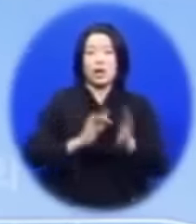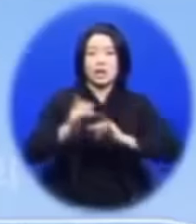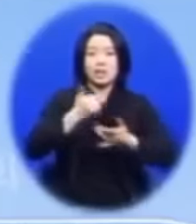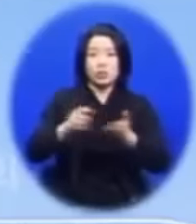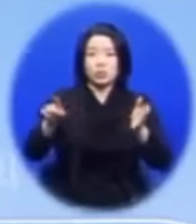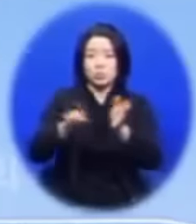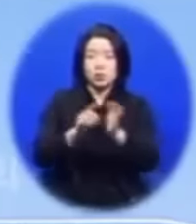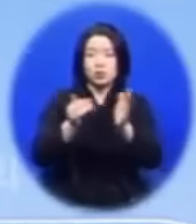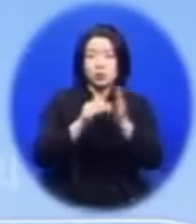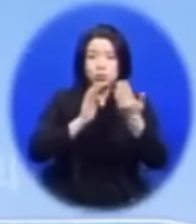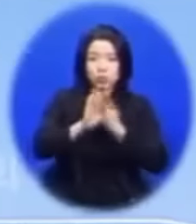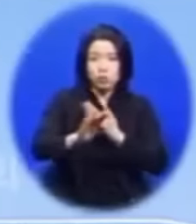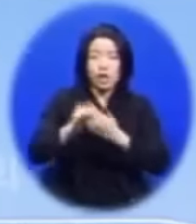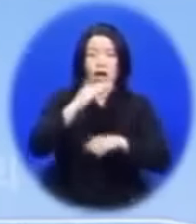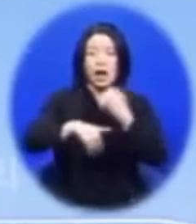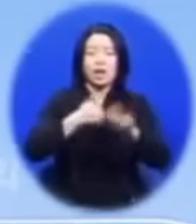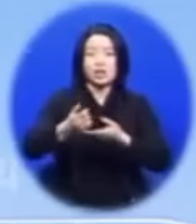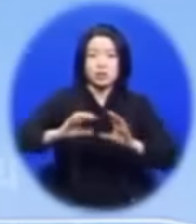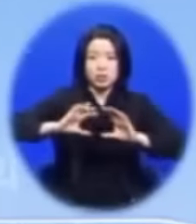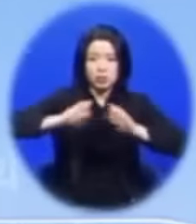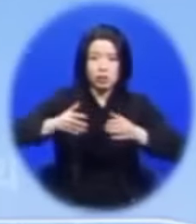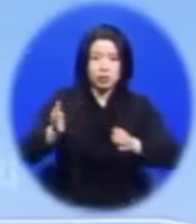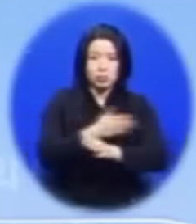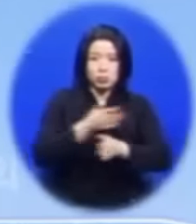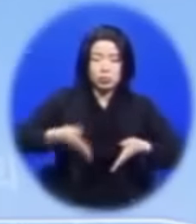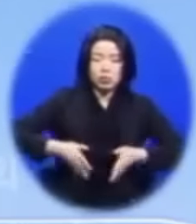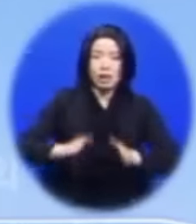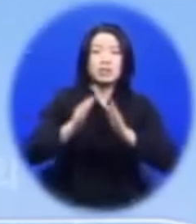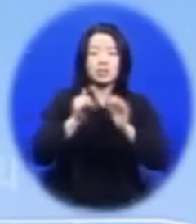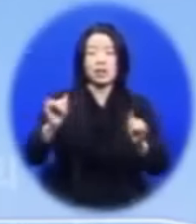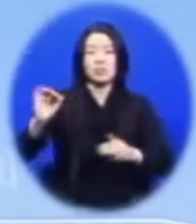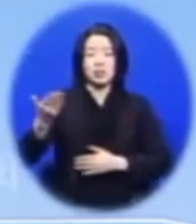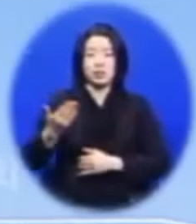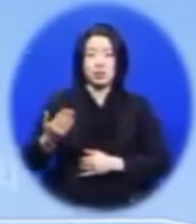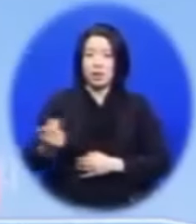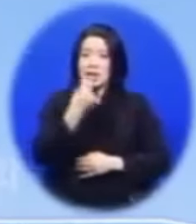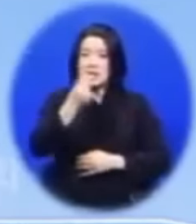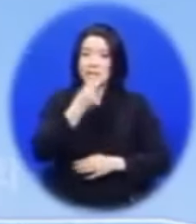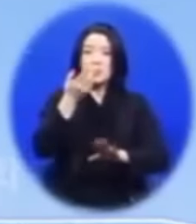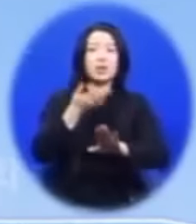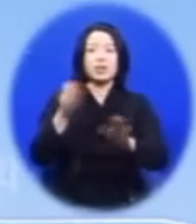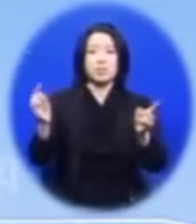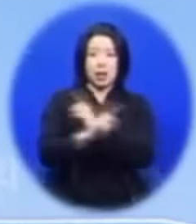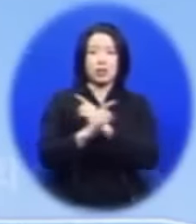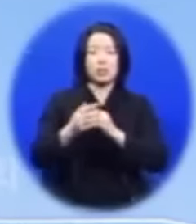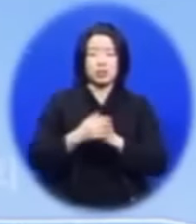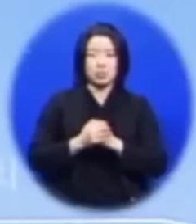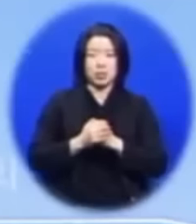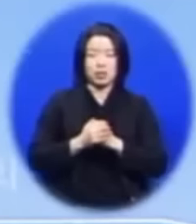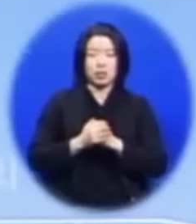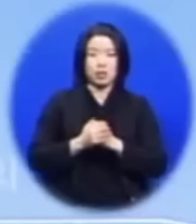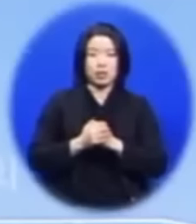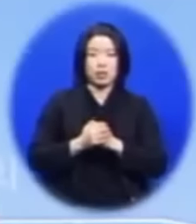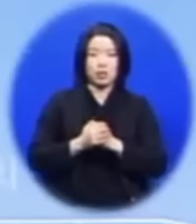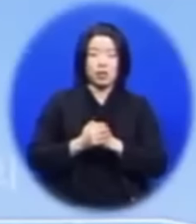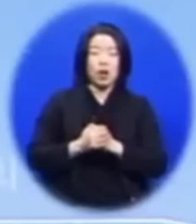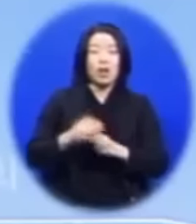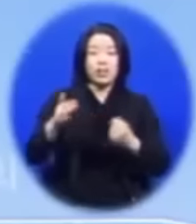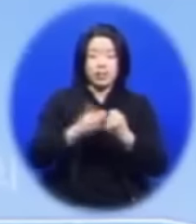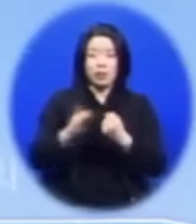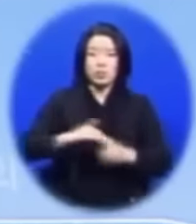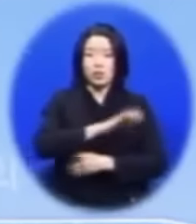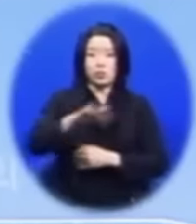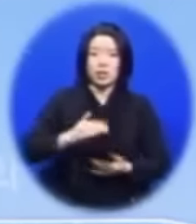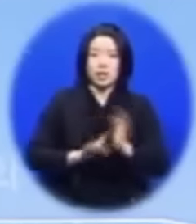다음에 하나님에게서 난 사람이 되어버렸어요 생명이 바뀌어버린 겁니다 생명이